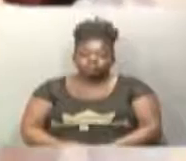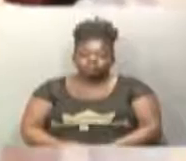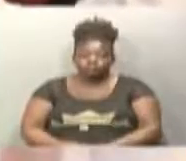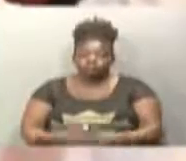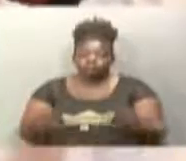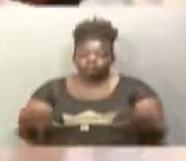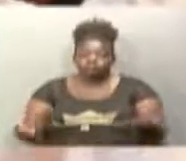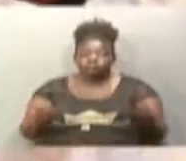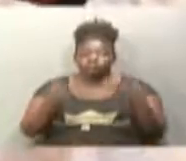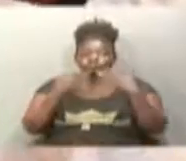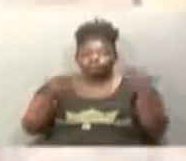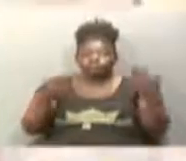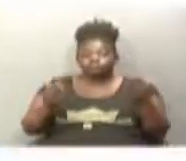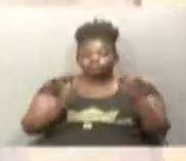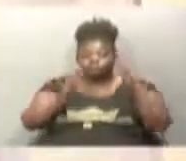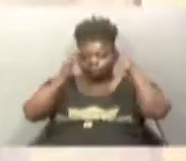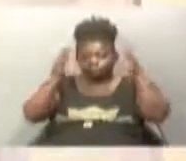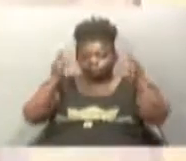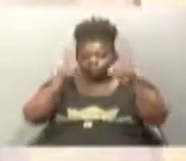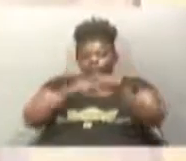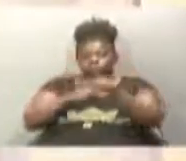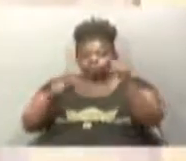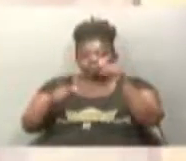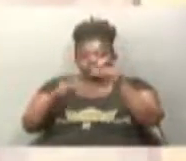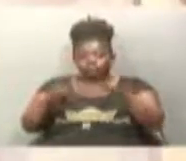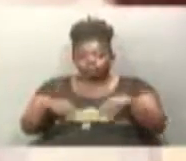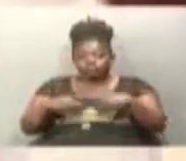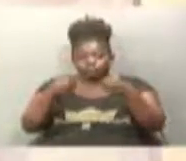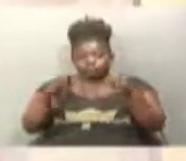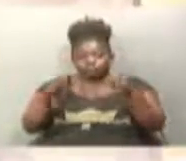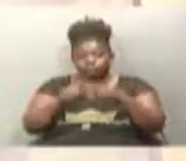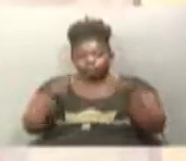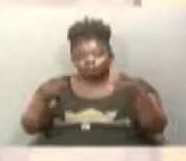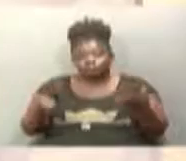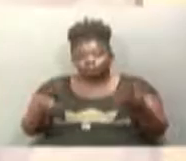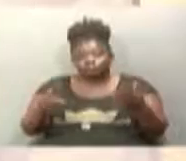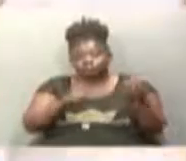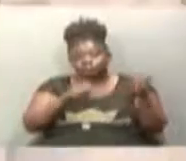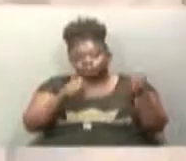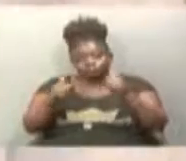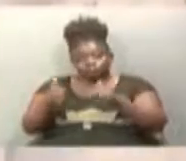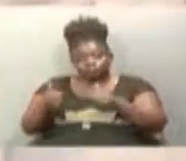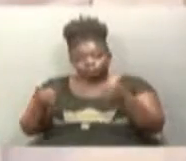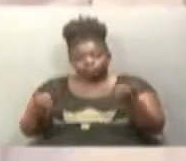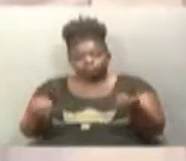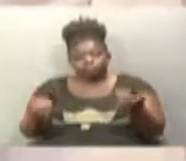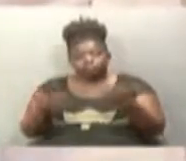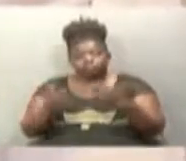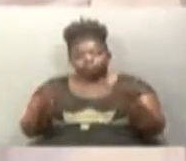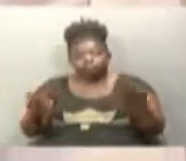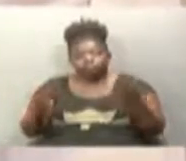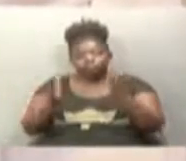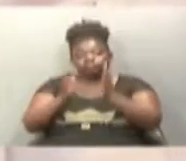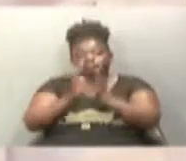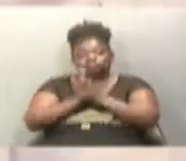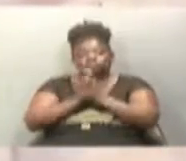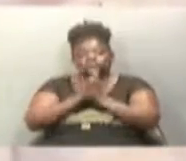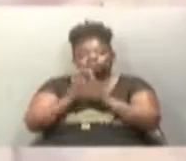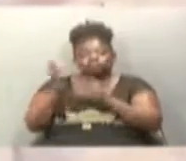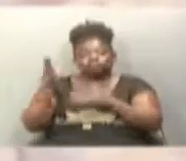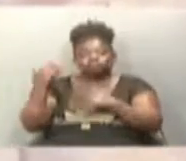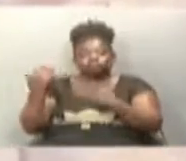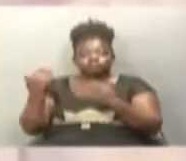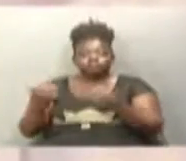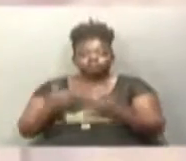Omulangira wasajja yeebaziza Ssaabasumba olw'akadde k'abawadde ate n'omumbejja n'abatizibwa mu lutikko ey'ebyafaayo. Wano